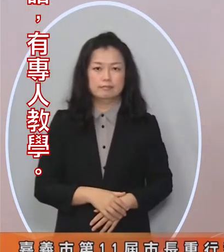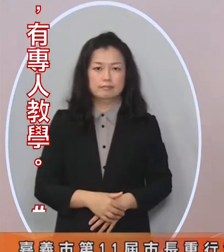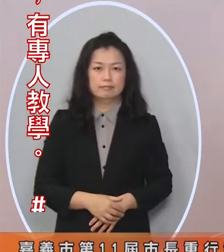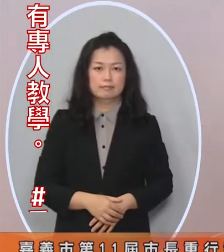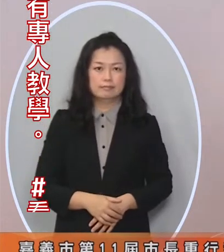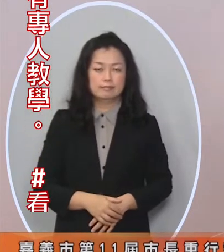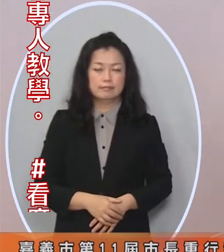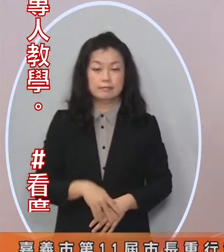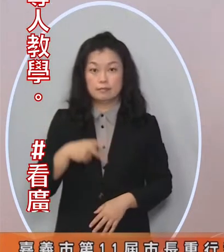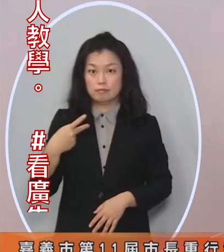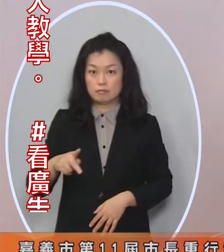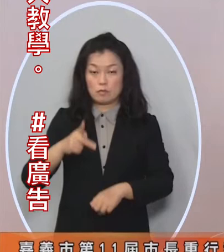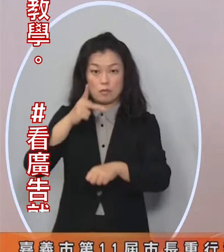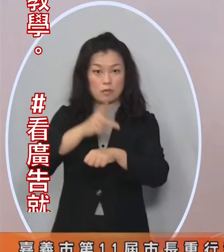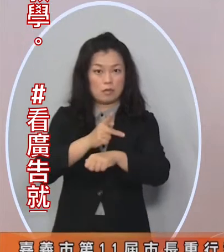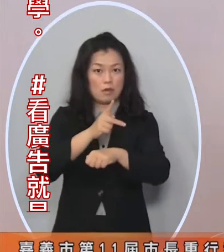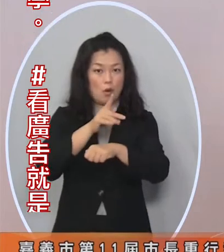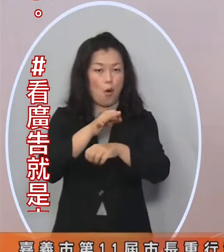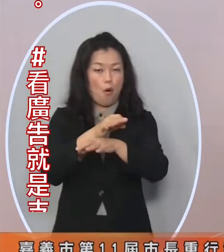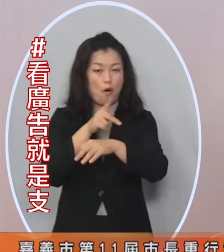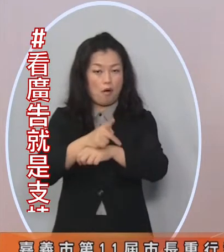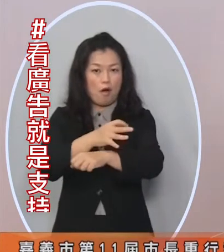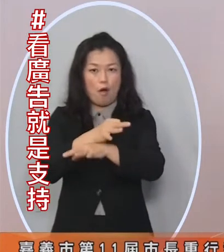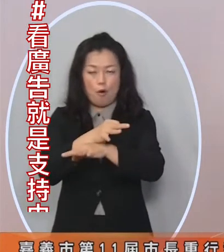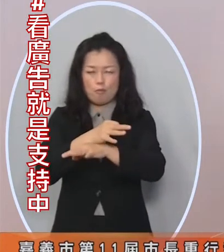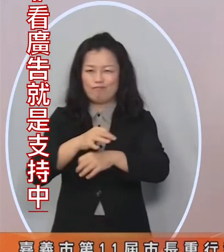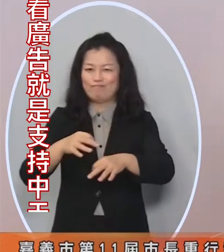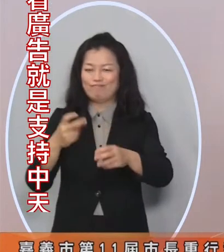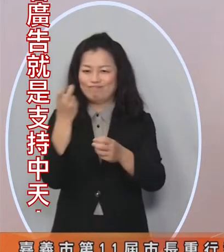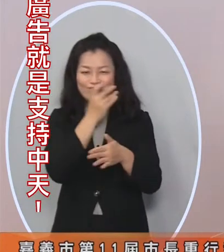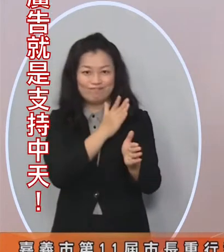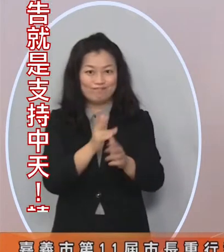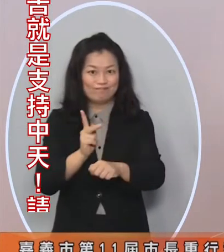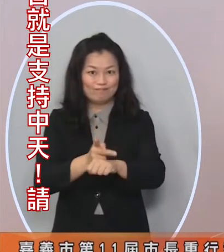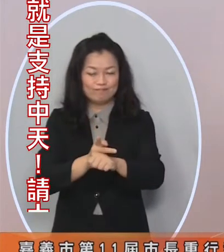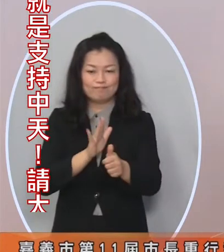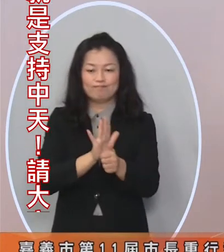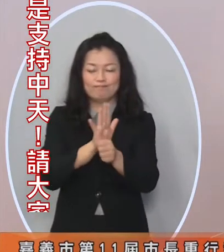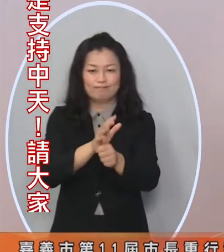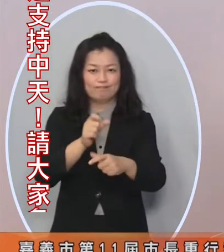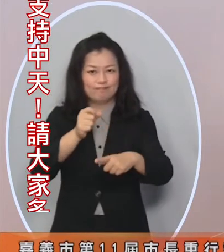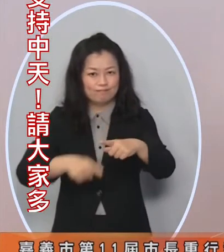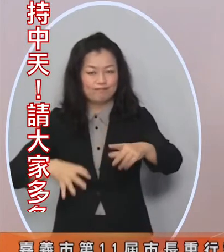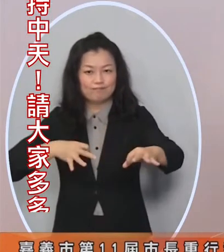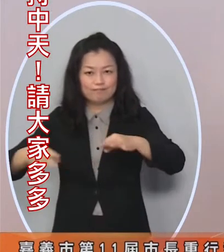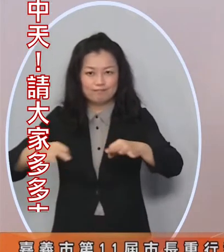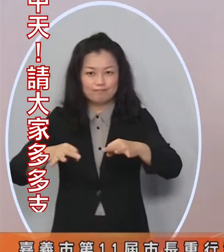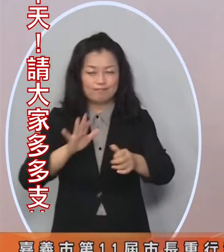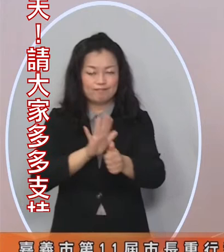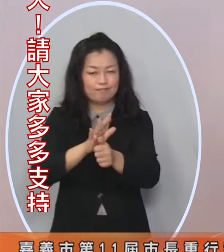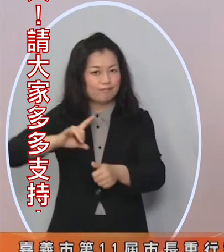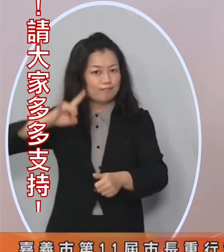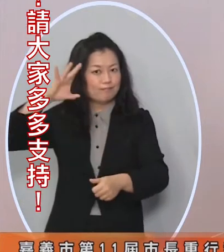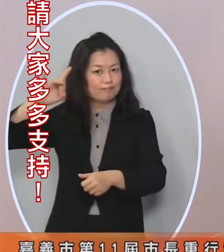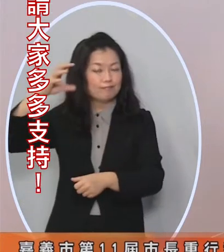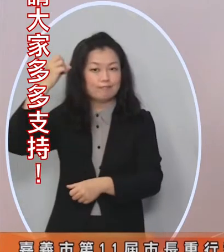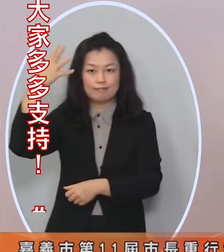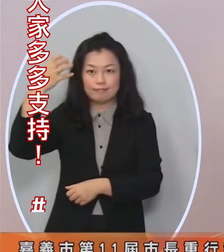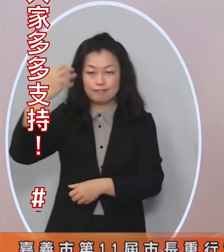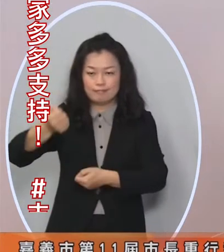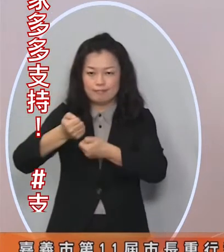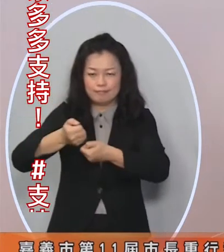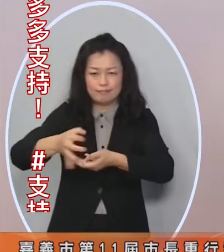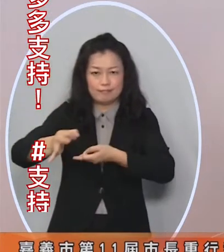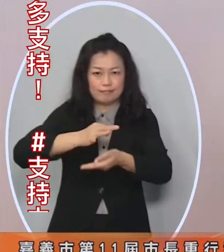我们还要以科学管理技术协助各行各业创新活化产业，行销全球，并积